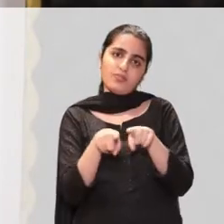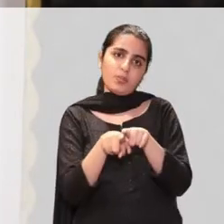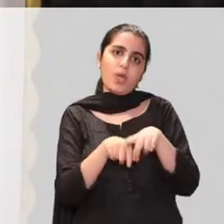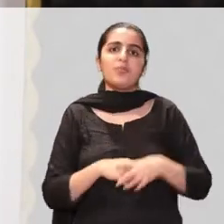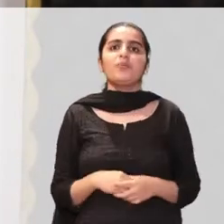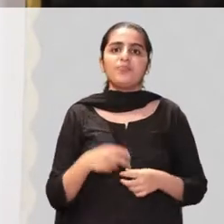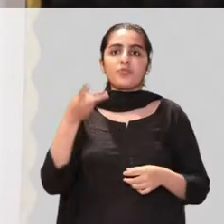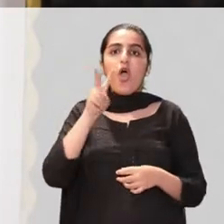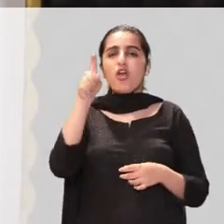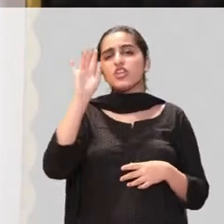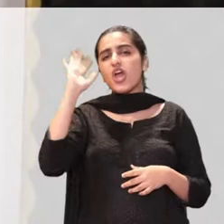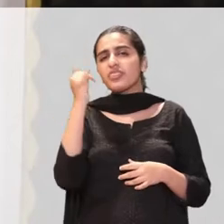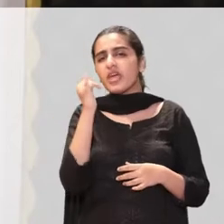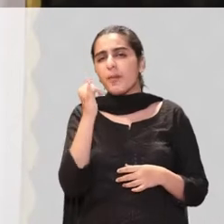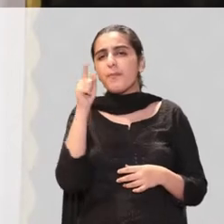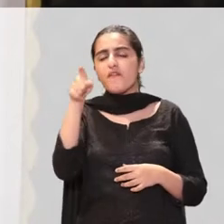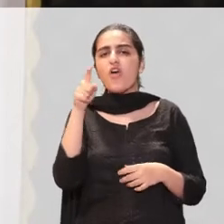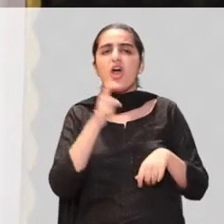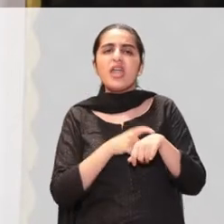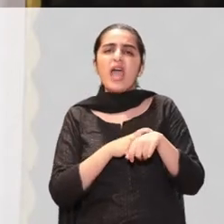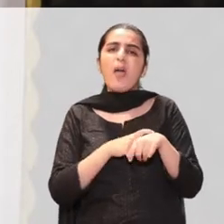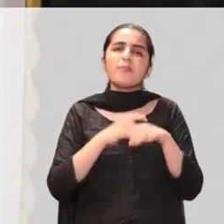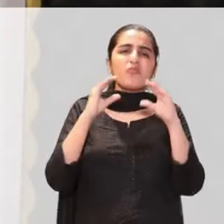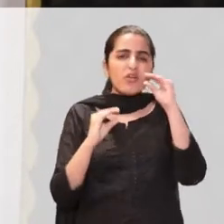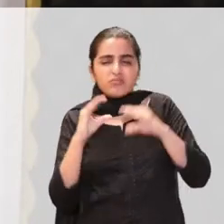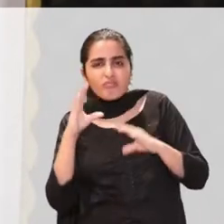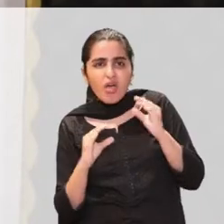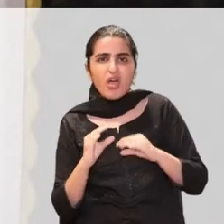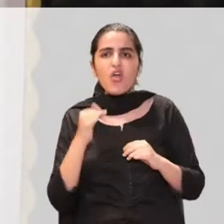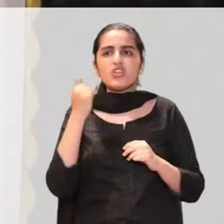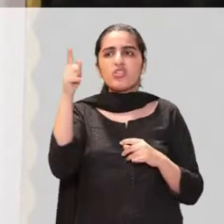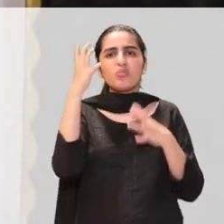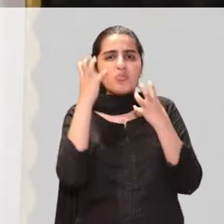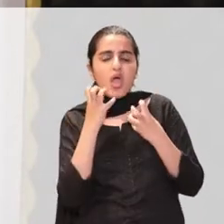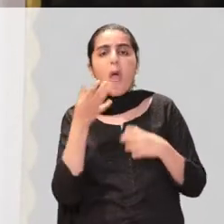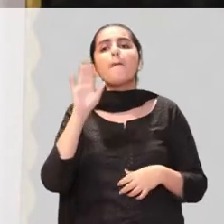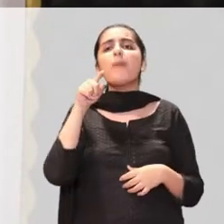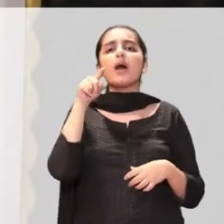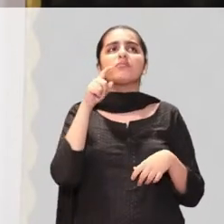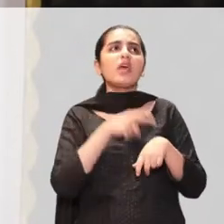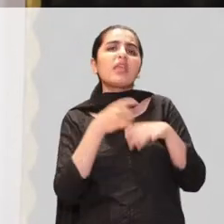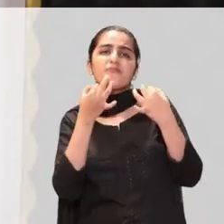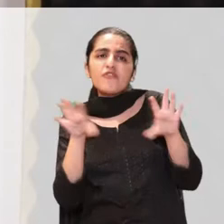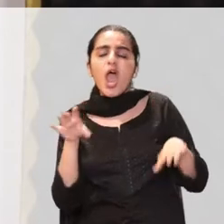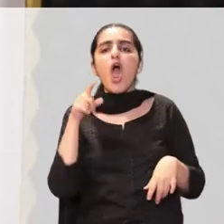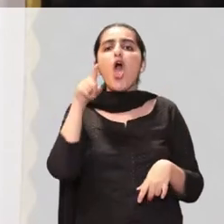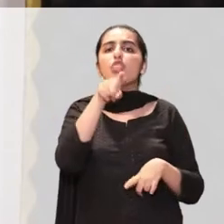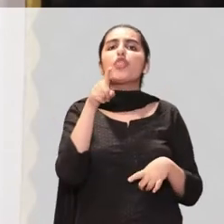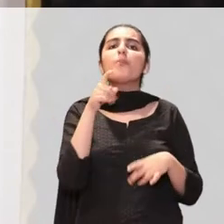मेरे को यहां पर देखिए आपको अच्छी लगी हो तो आपको अच्छी लगी आपको